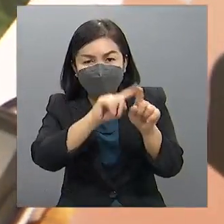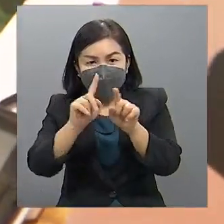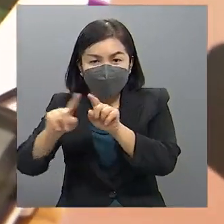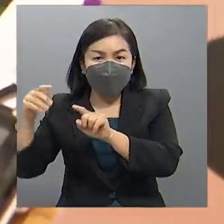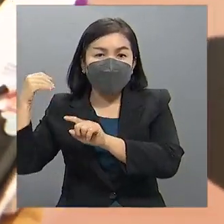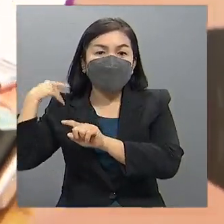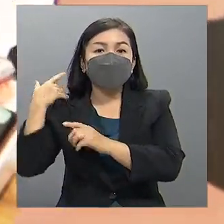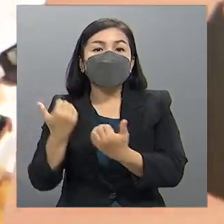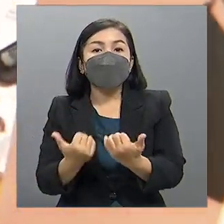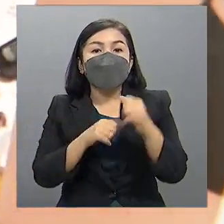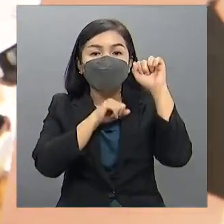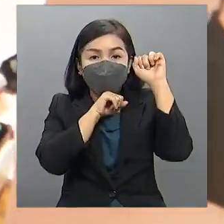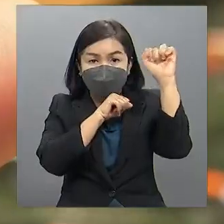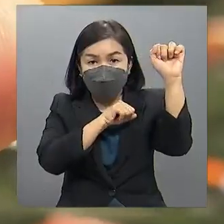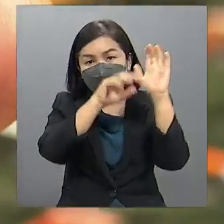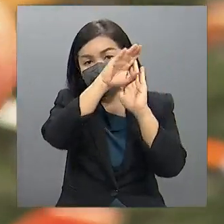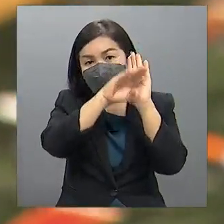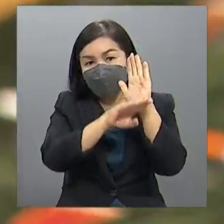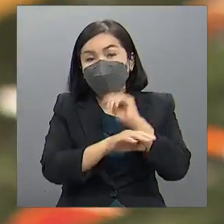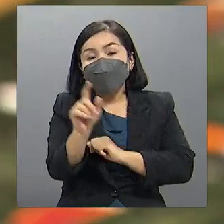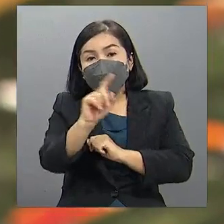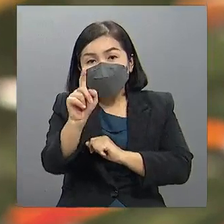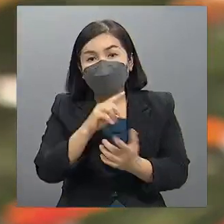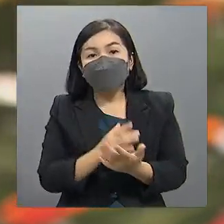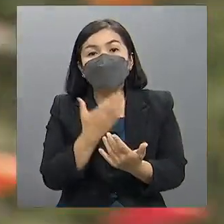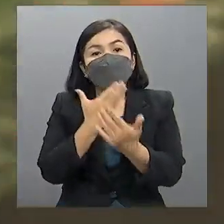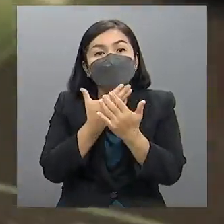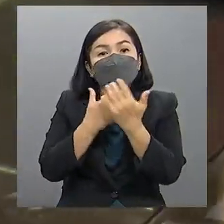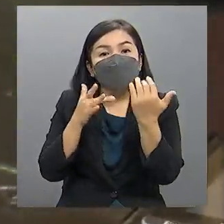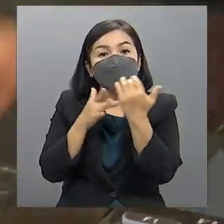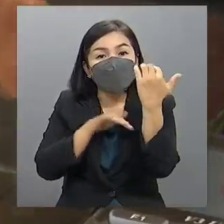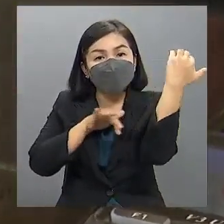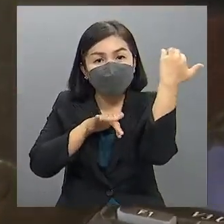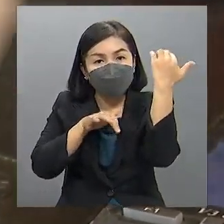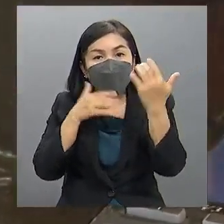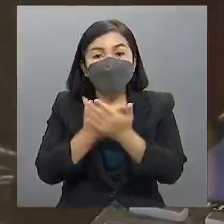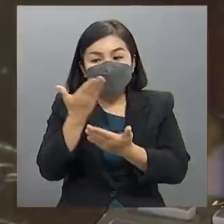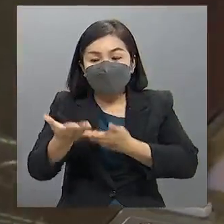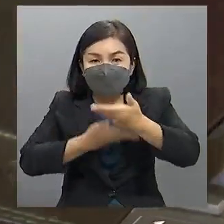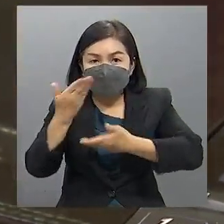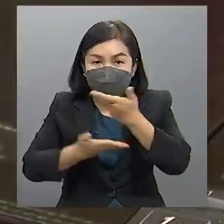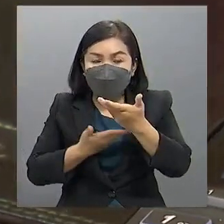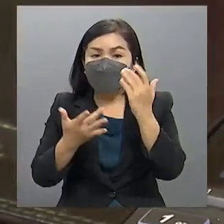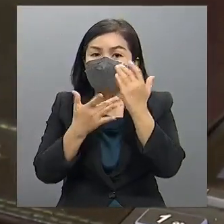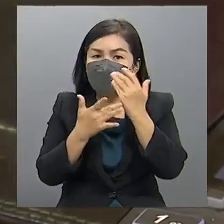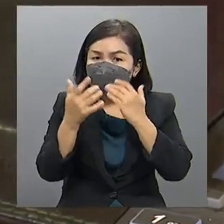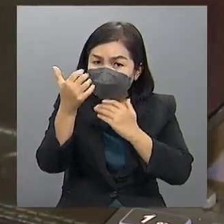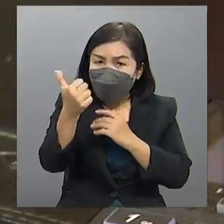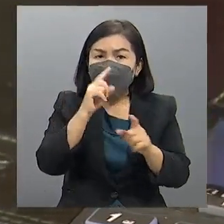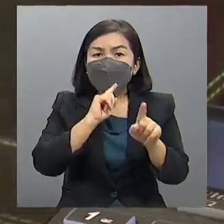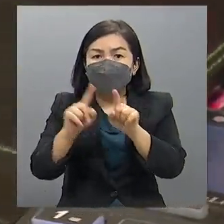ประกาศค่ะในการที่จะรับสินทรัพย์ที่จะต้องในการชำระค่าสินค้าด้วยที่ผ่านมาเราจะเห็นมีทั้งกลุ่มอสังหาริมทรัพย์